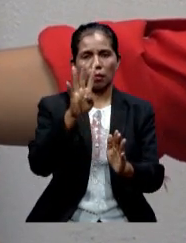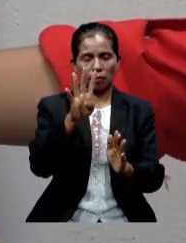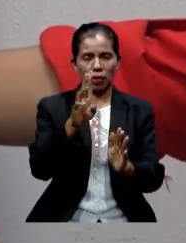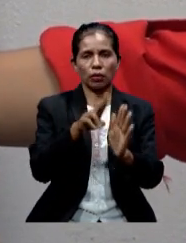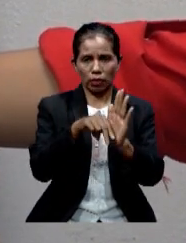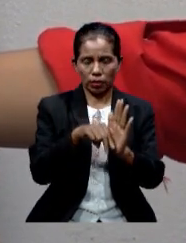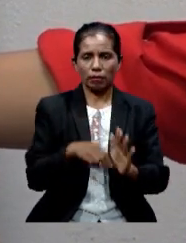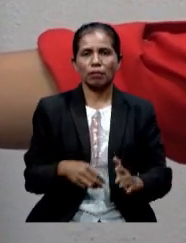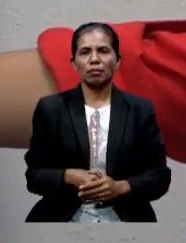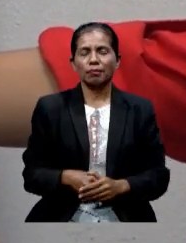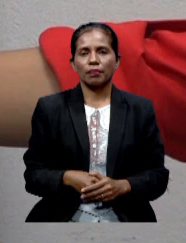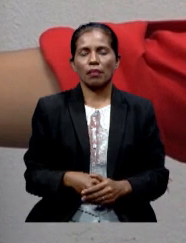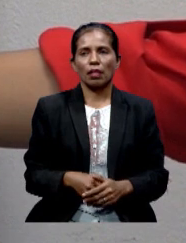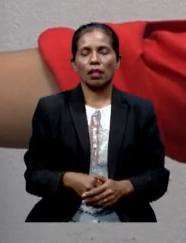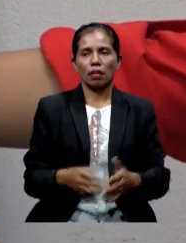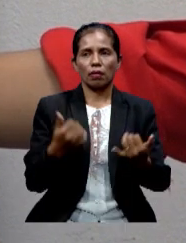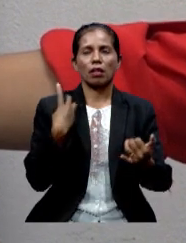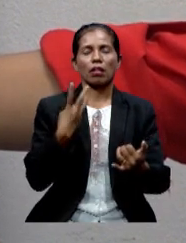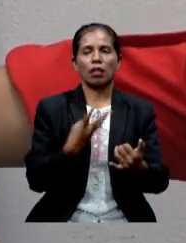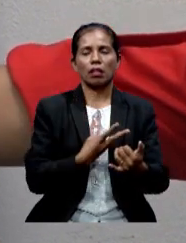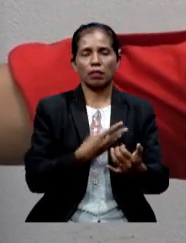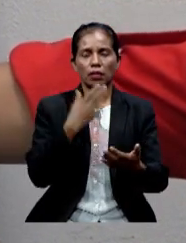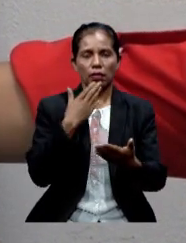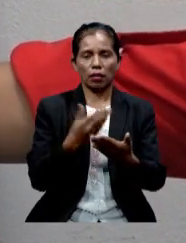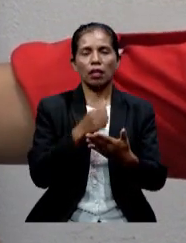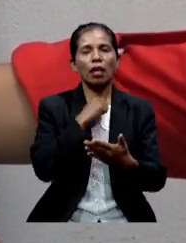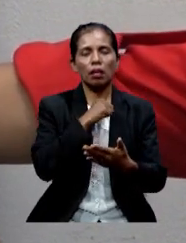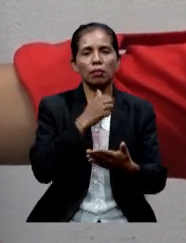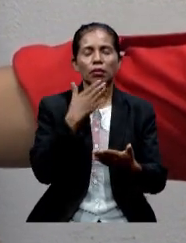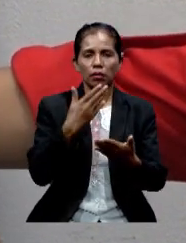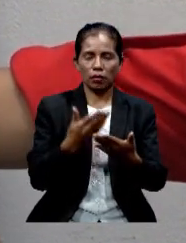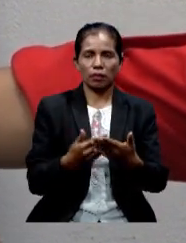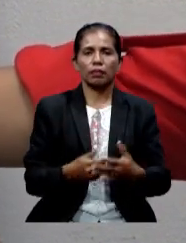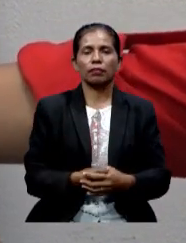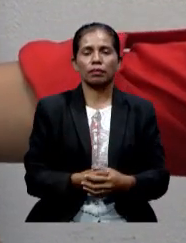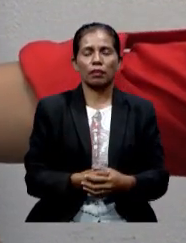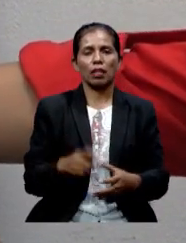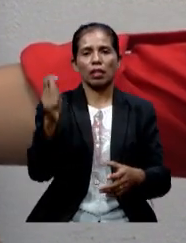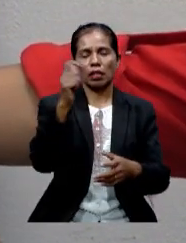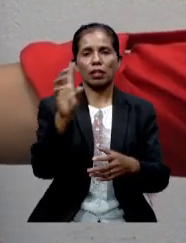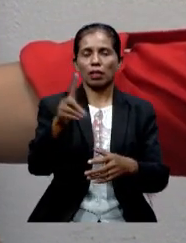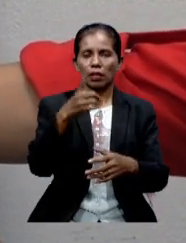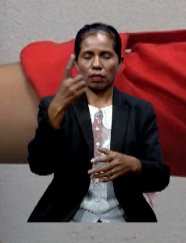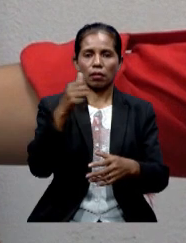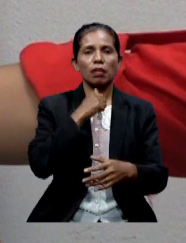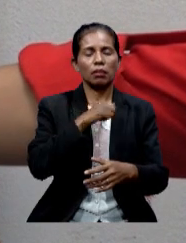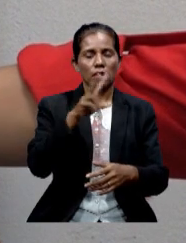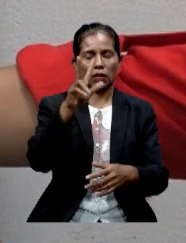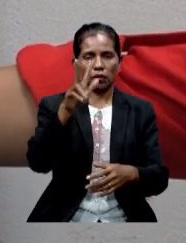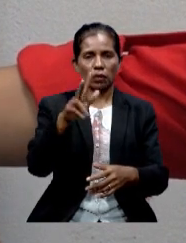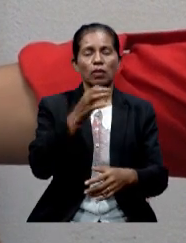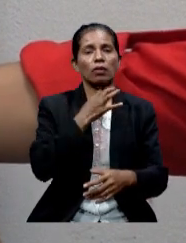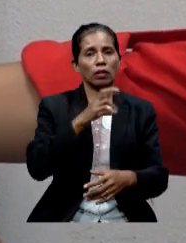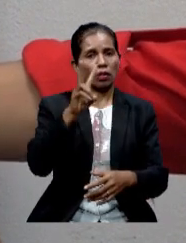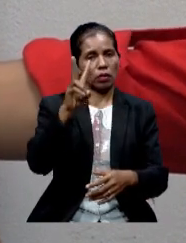nyalanan hare evolusion mas akor rau amne kondisi dia kala tuir kronologi ia terse daderne amuna intolu ho fraterna in